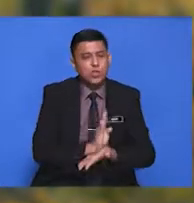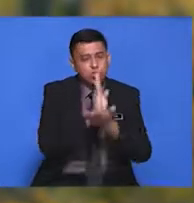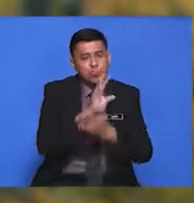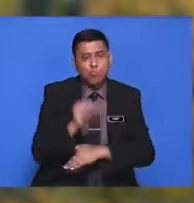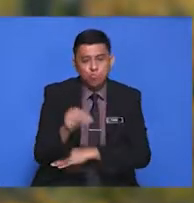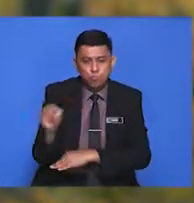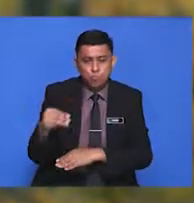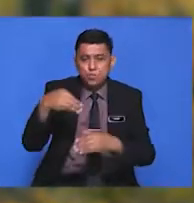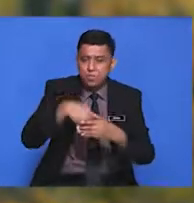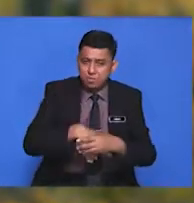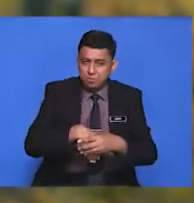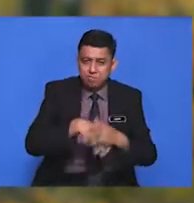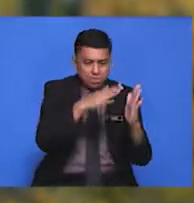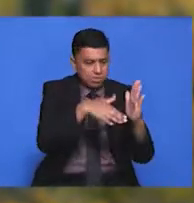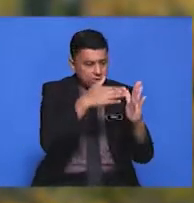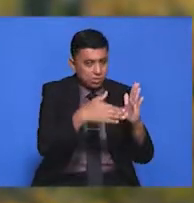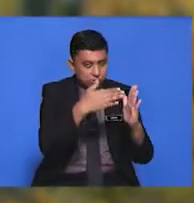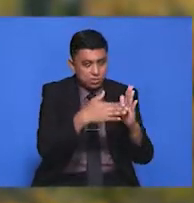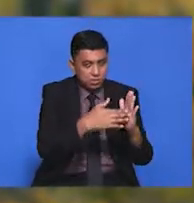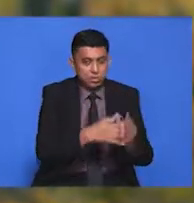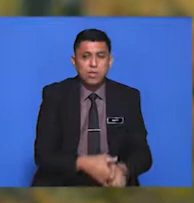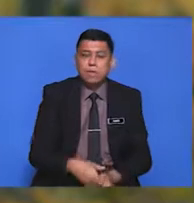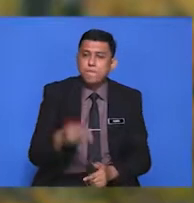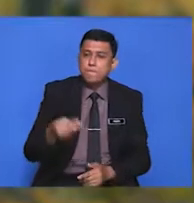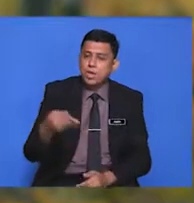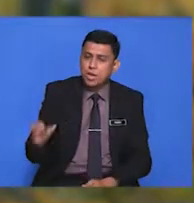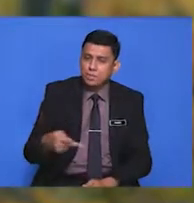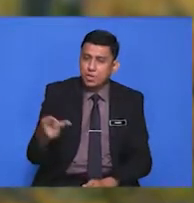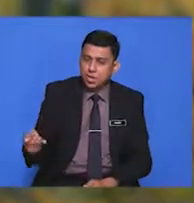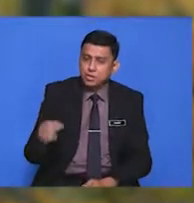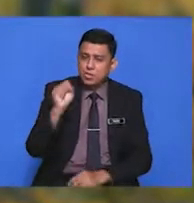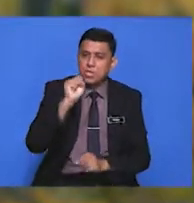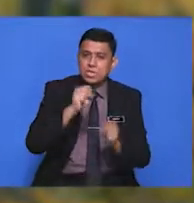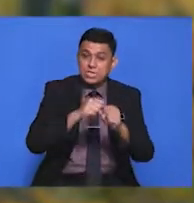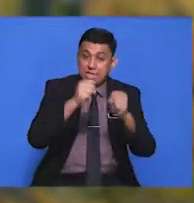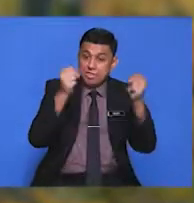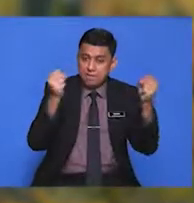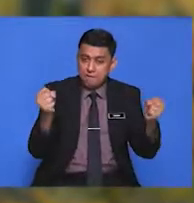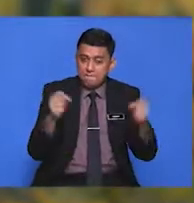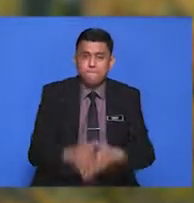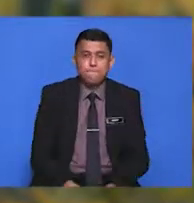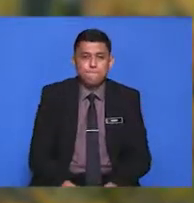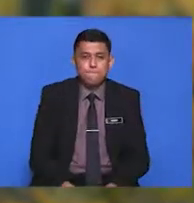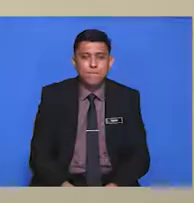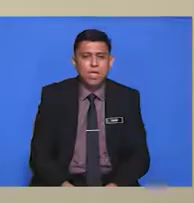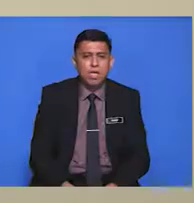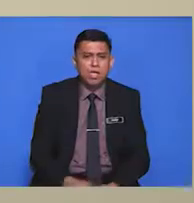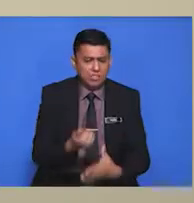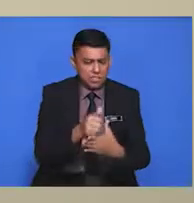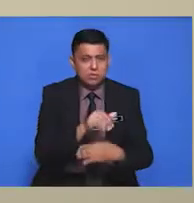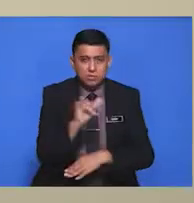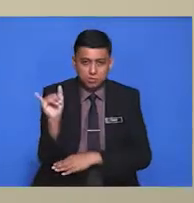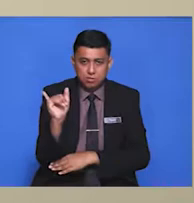murid-murid dalam menganalisis beberapa komponen penting sastera. Antara komponen tersebut